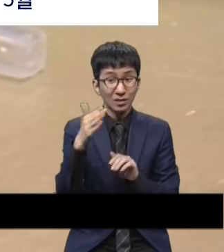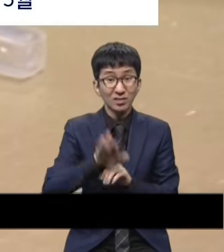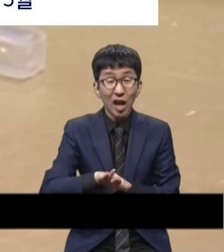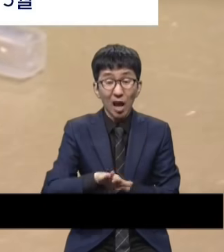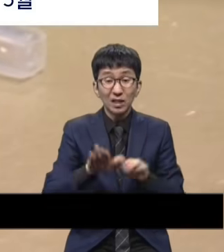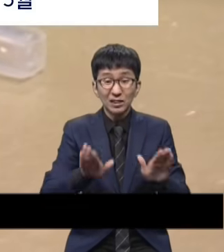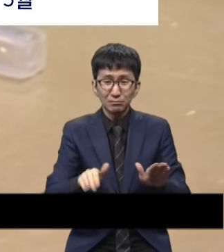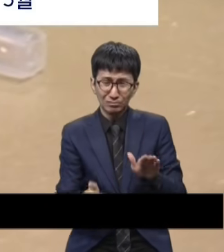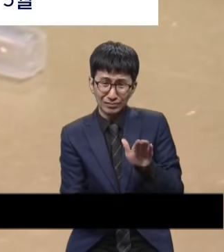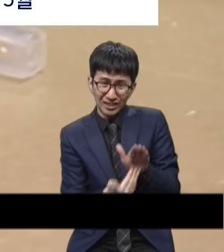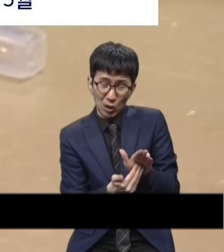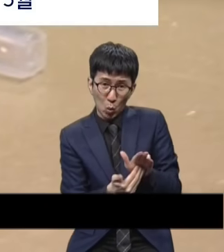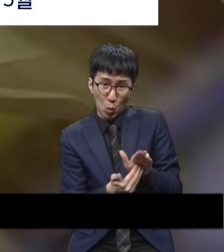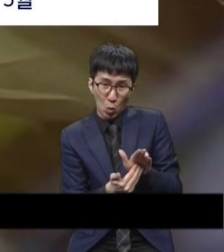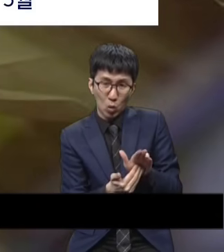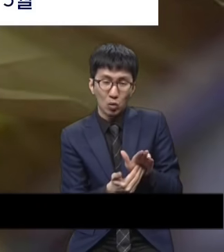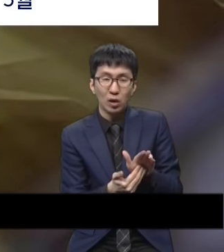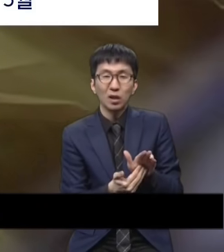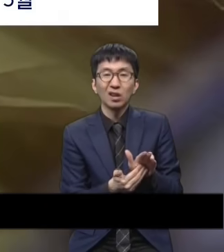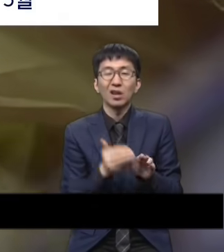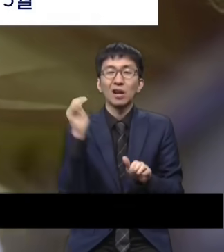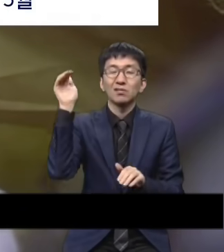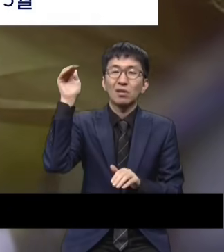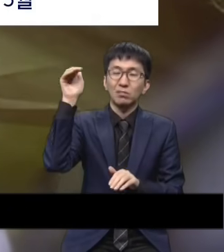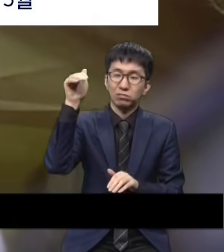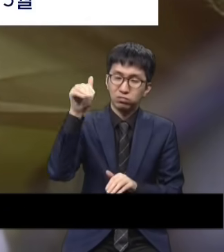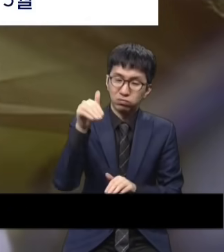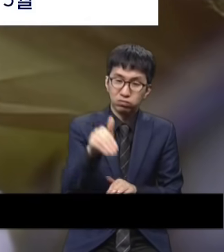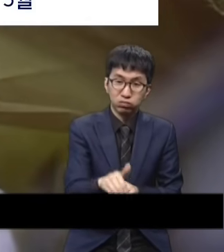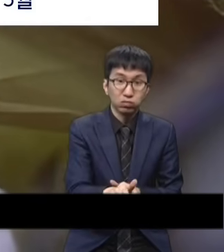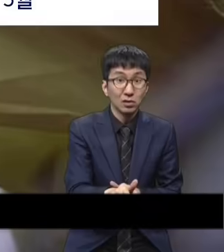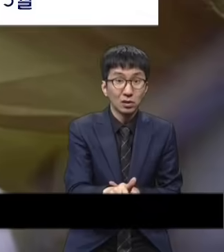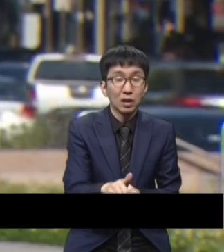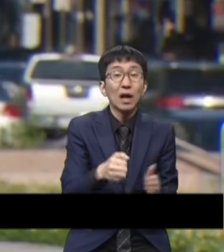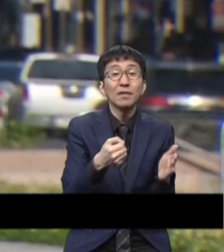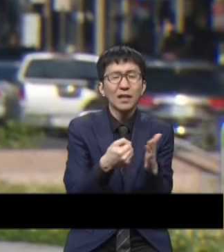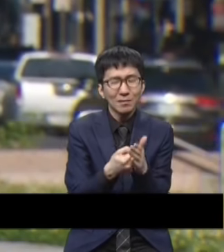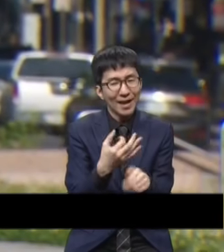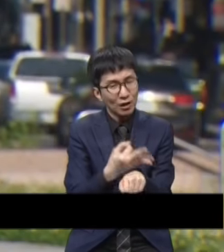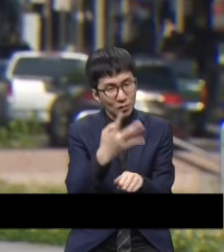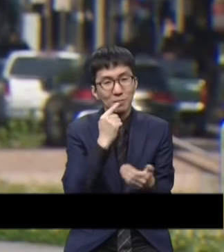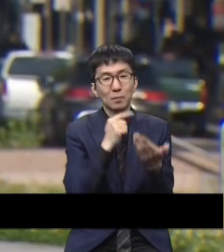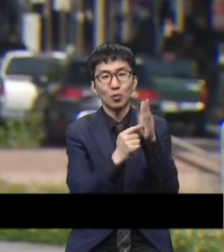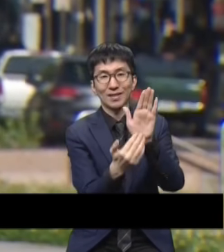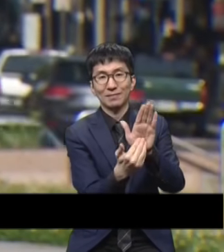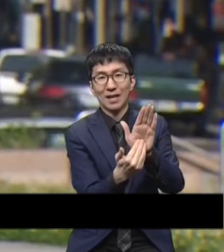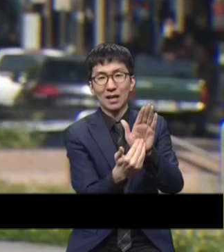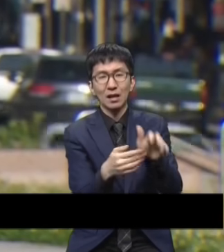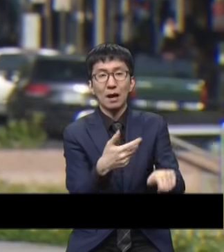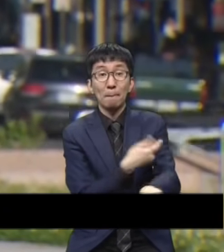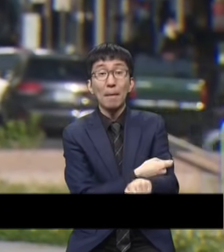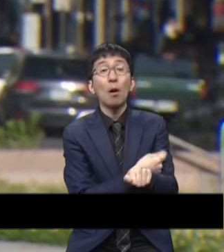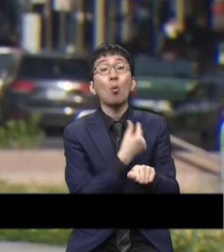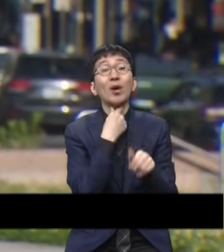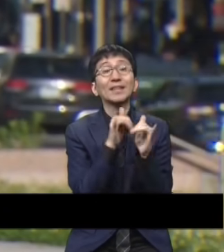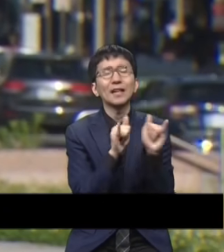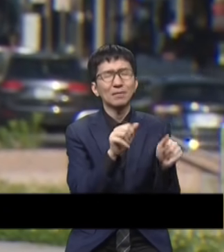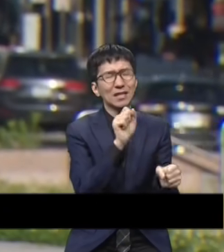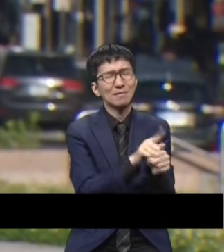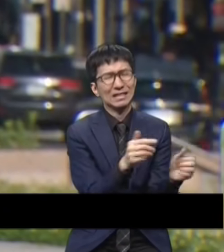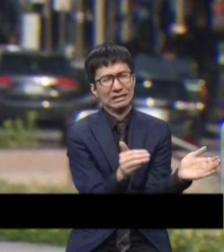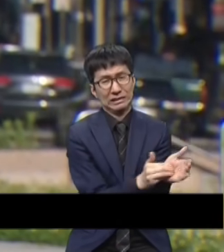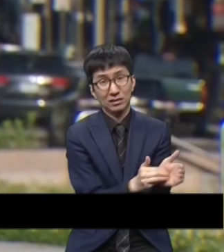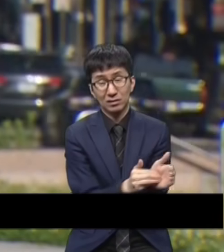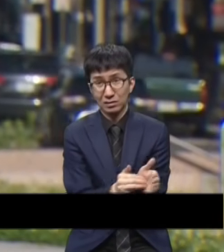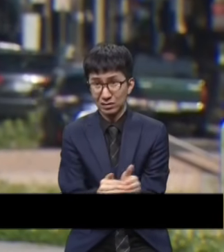접종률이 최고치의 절반 이하로 떨어지자 내놓은 고육책입니다. 특히 맞을 사람은 다 맞고 안 맞는